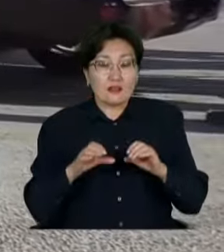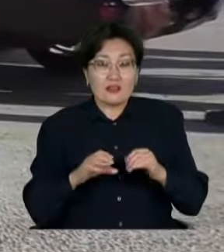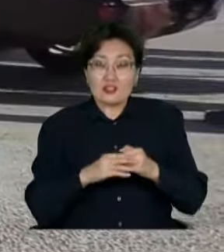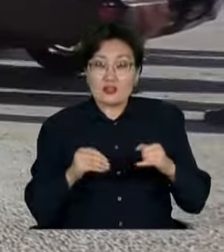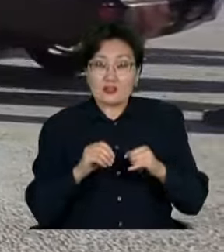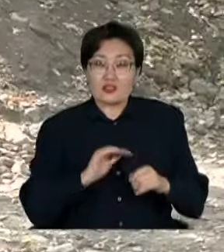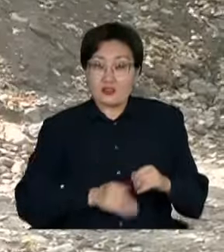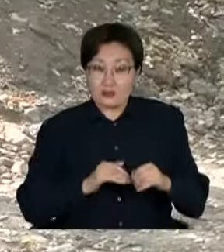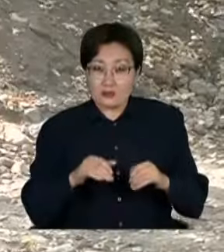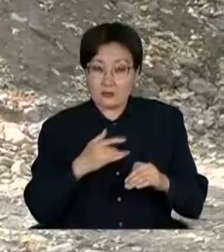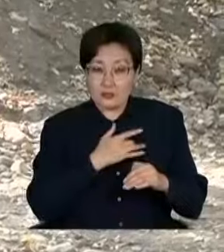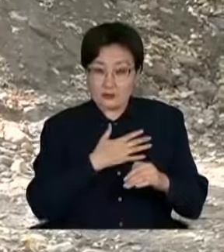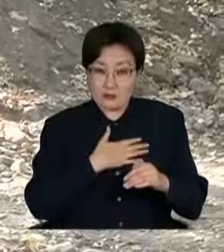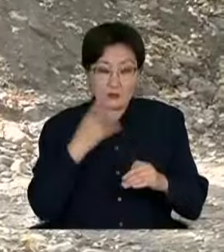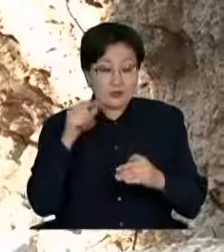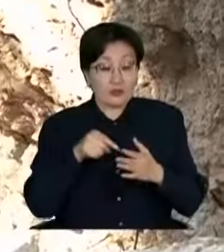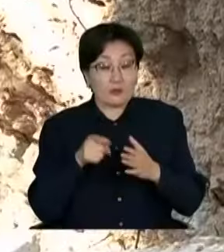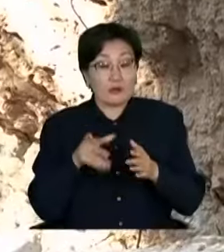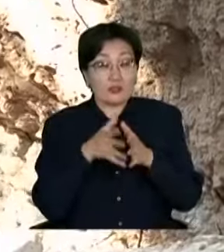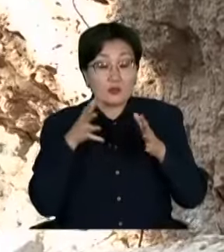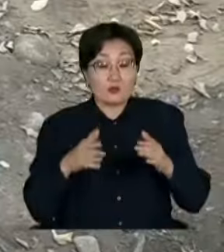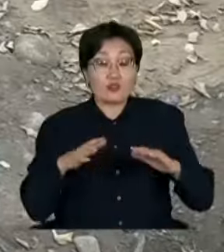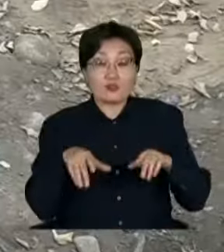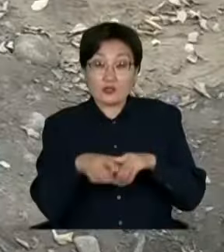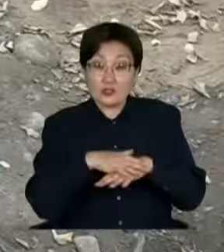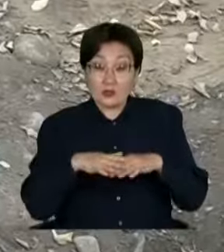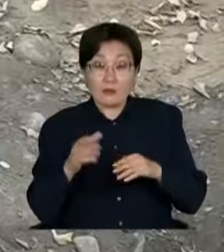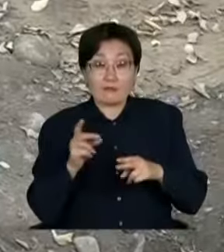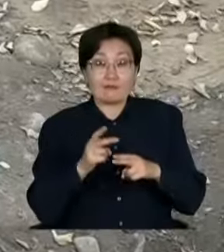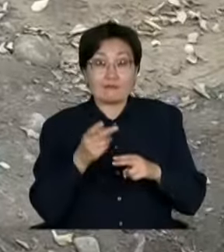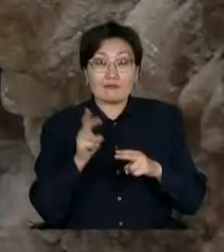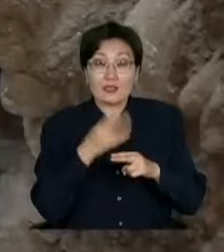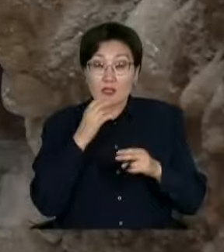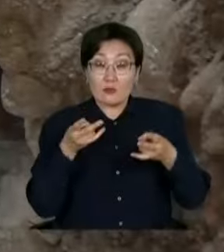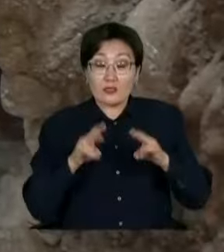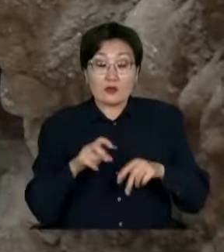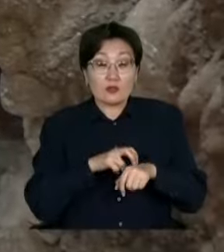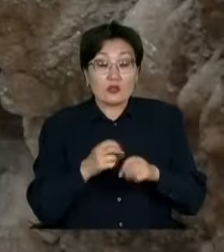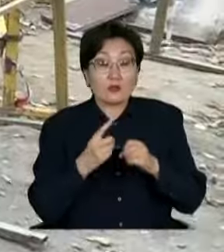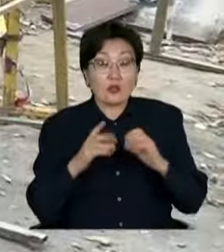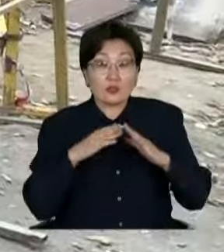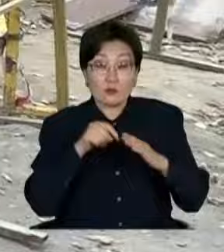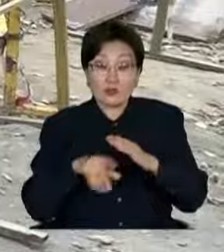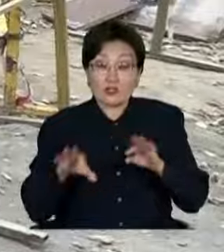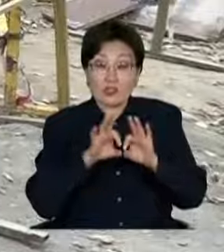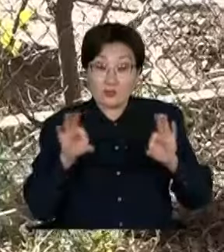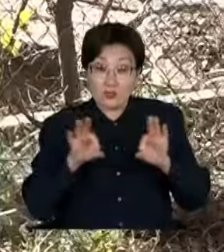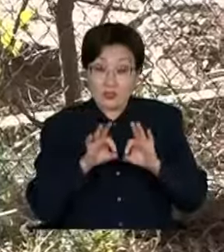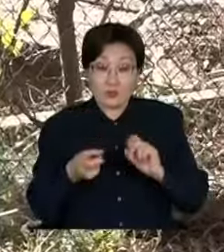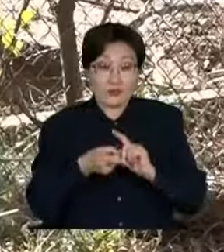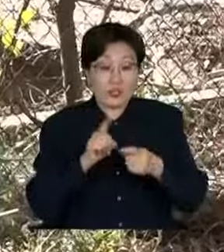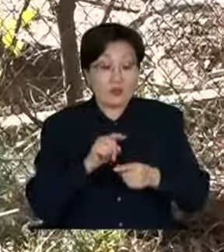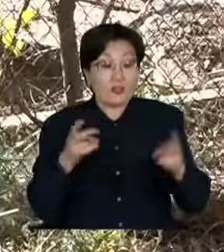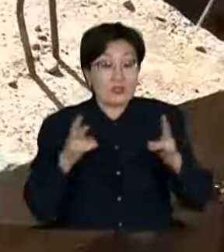бе? Алматыда мыңнан астам тұрғын жылусыз қаламыз ба деп қорқат. 11 үйдің ауласында инженерлік желін